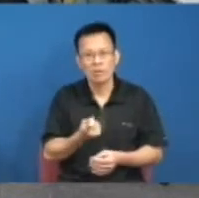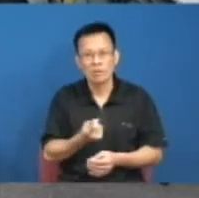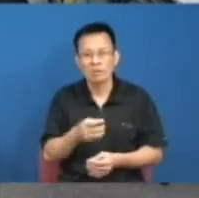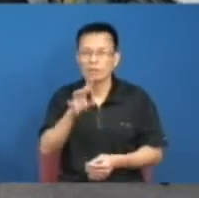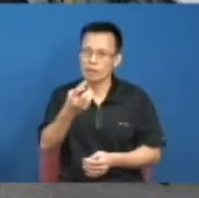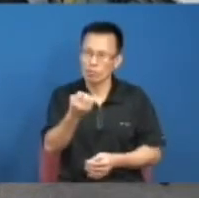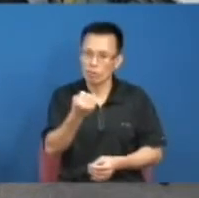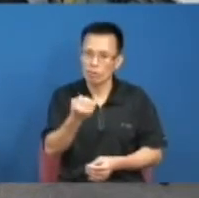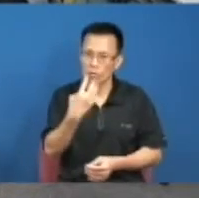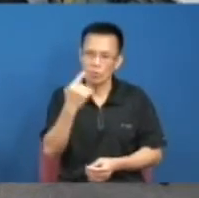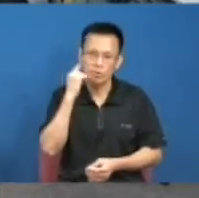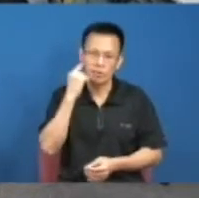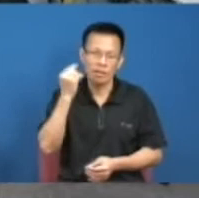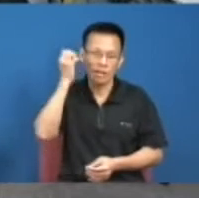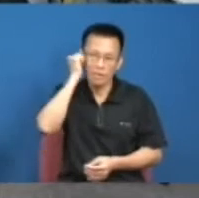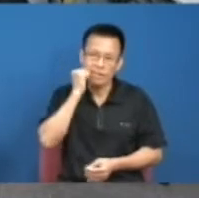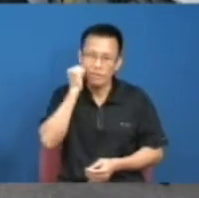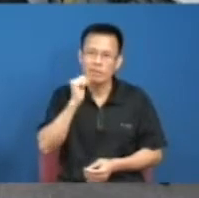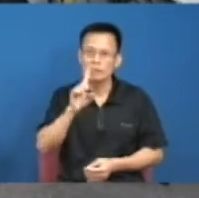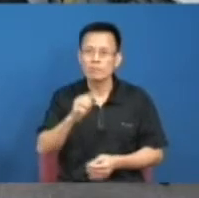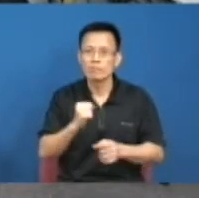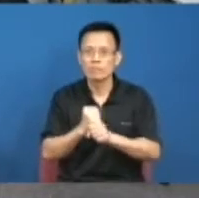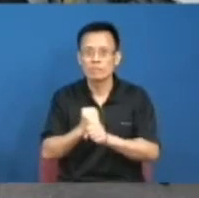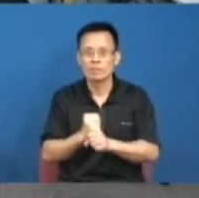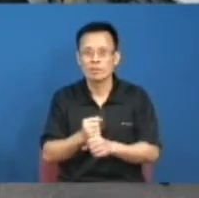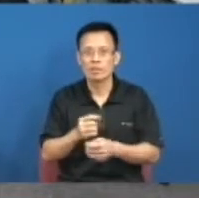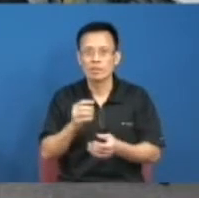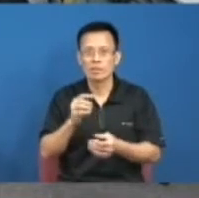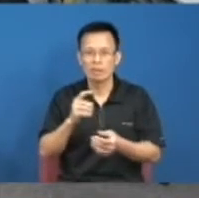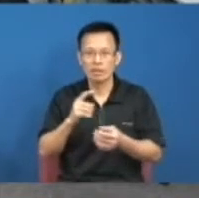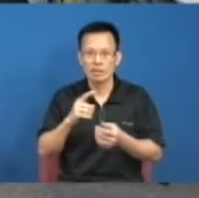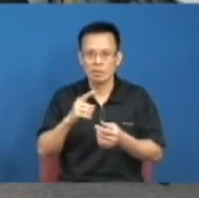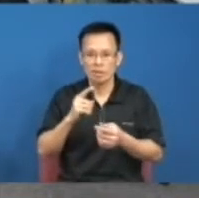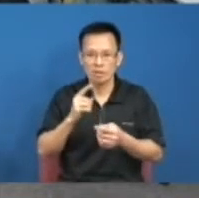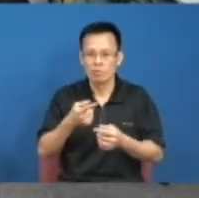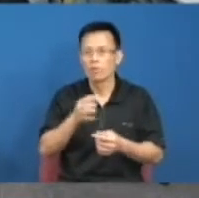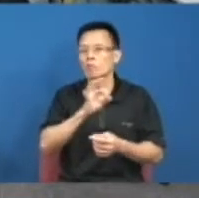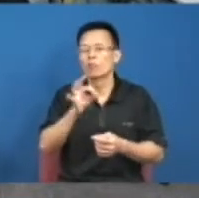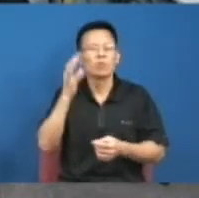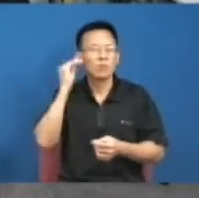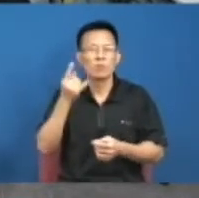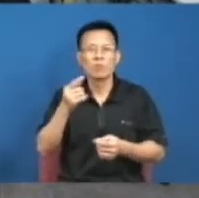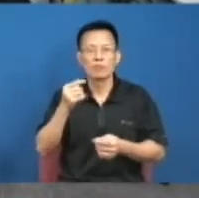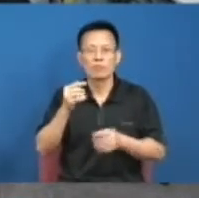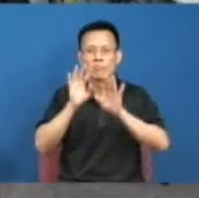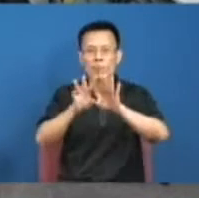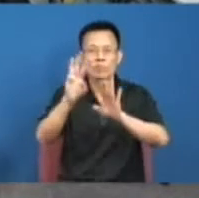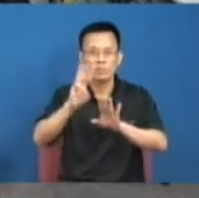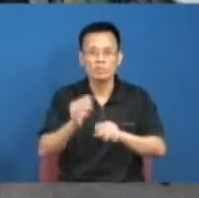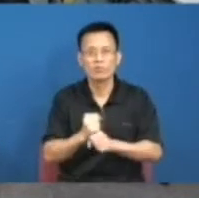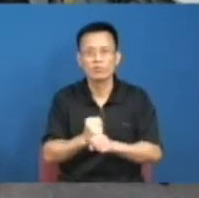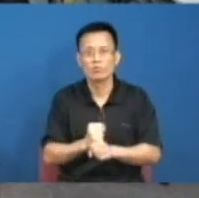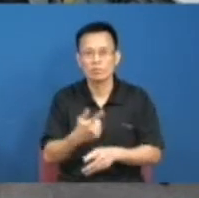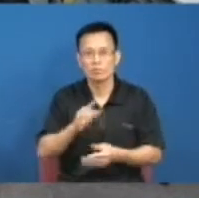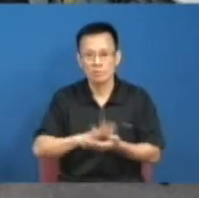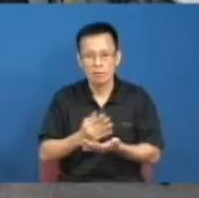陣我哋阿爺點做嘅？ 我哋阿爺嗰代根本未聽過有防水做， 即係冇防水料做 嘅。係啦，佢哋都可以做防